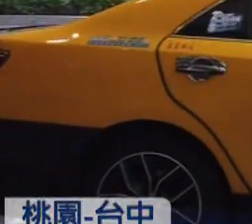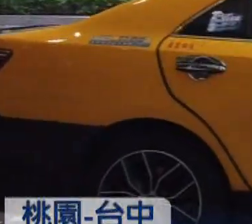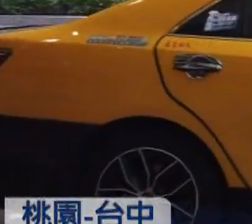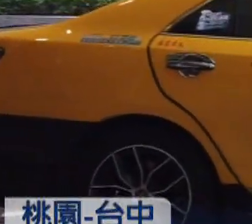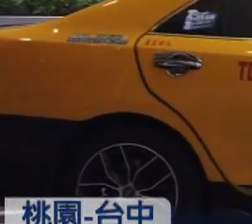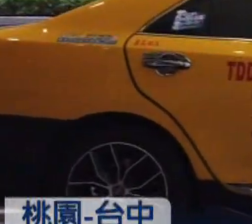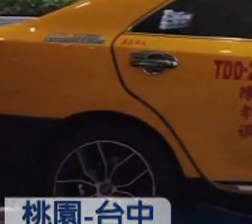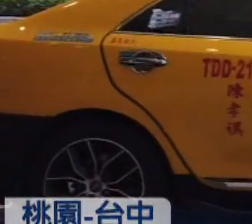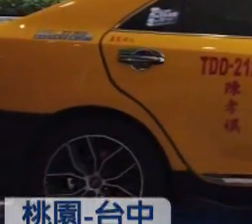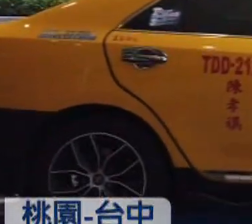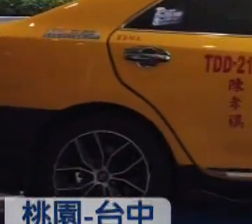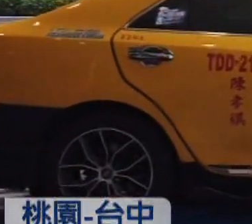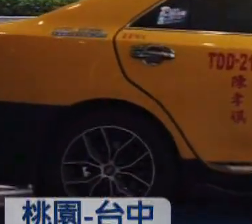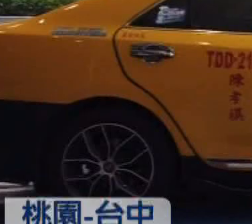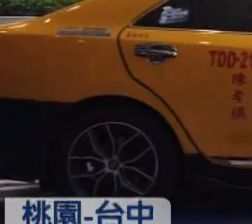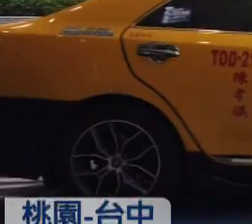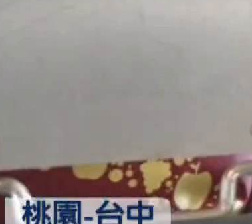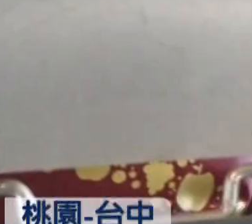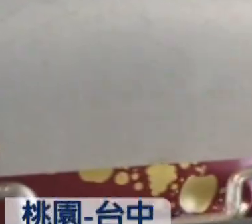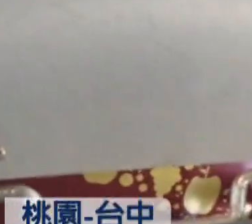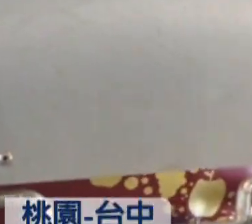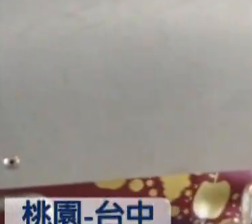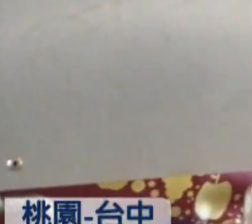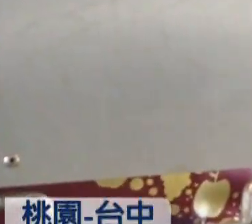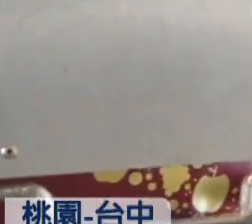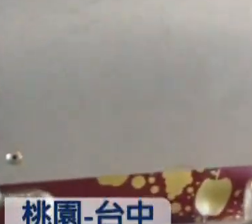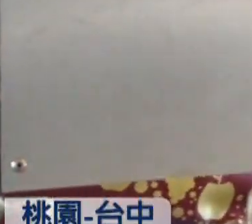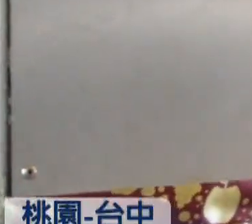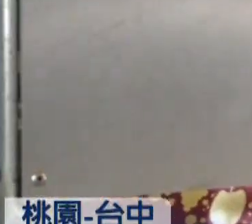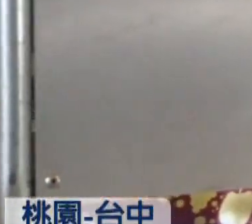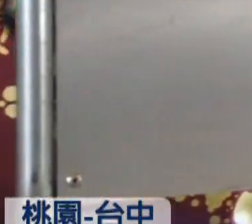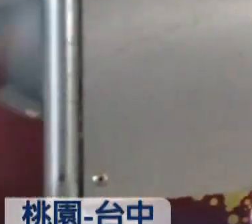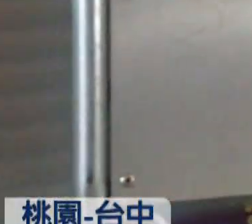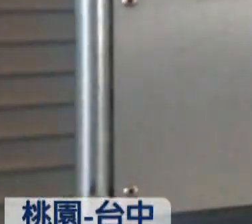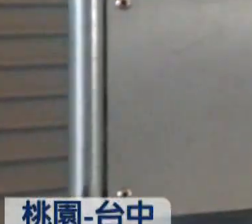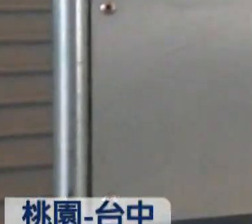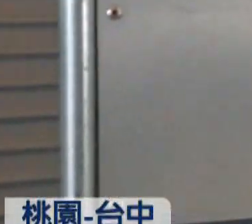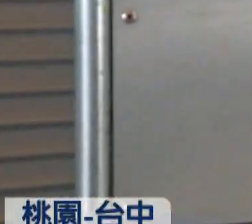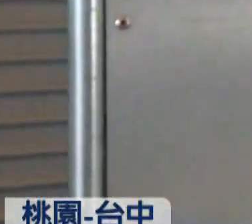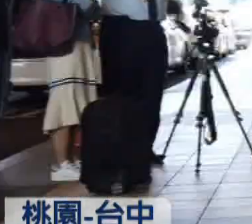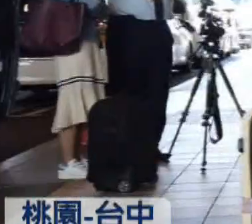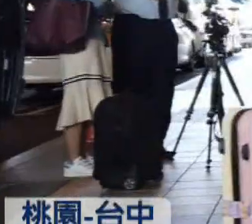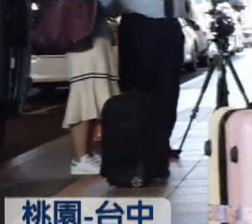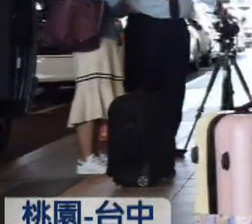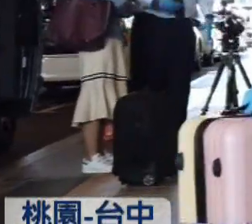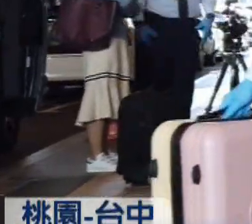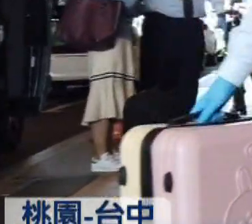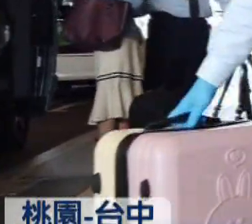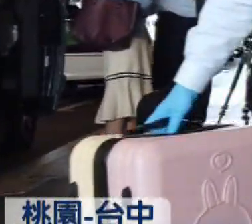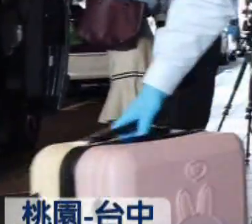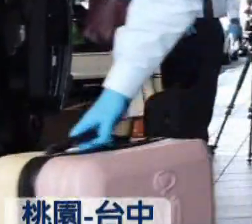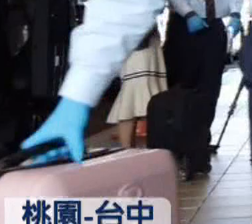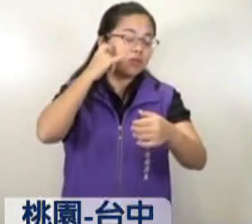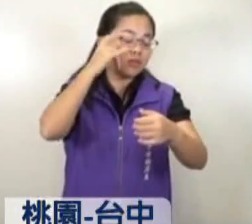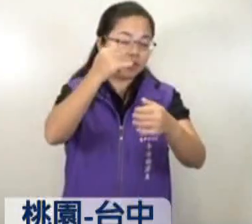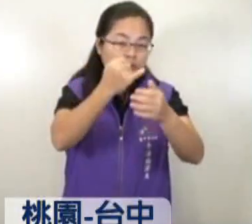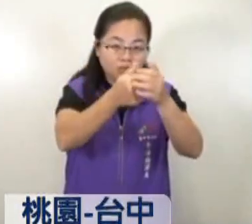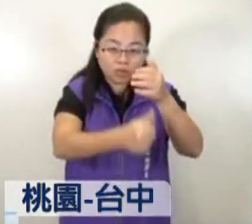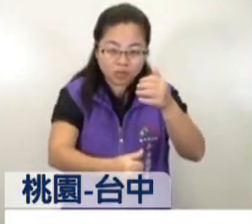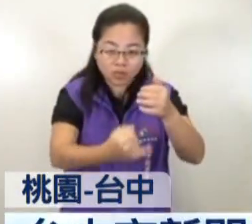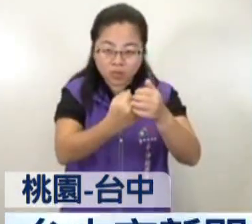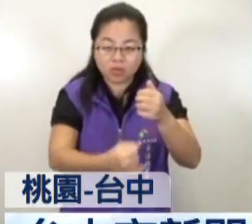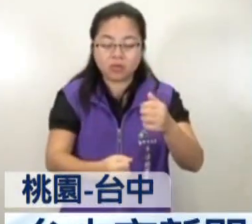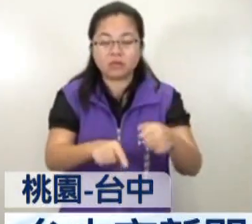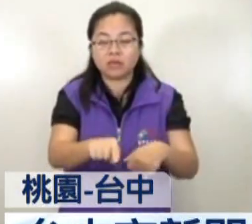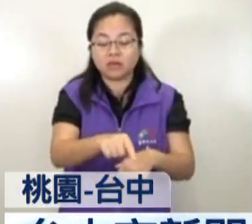北，确诊乘客的户籍却在台中，因此跨区域疫调多达四个县市。 祖孙在桃园机场那由